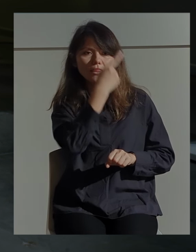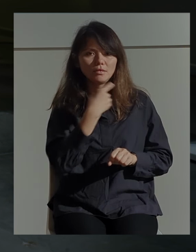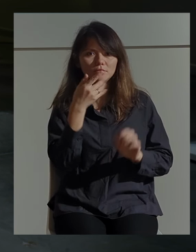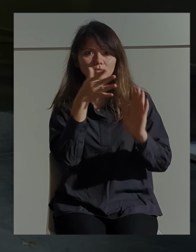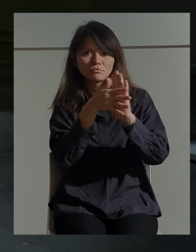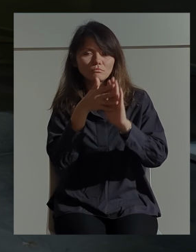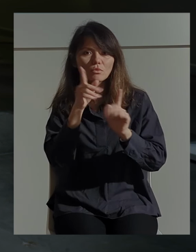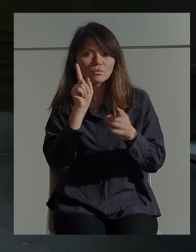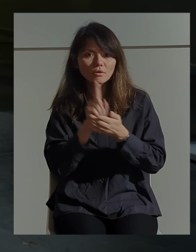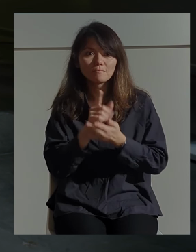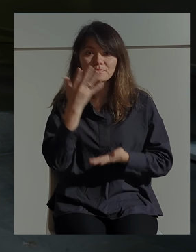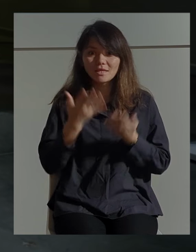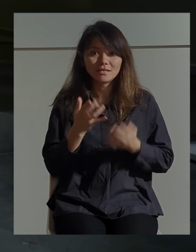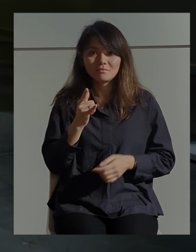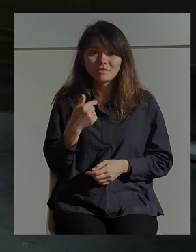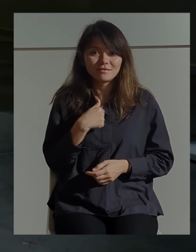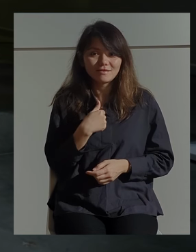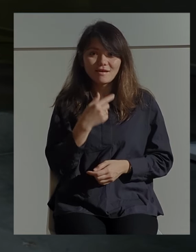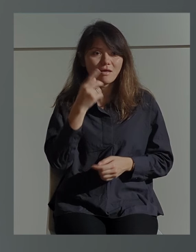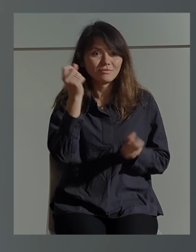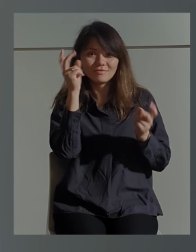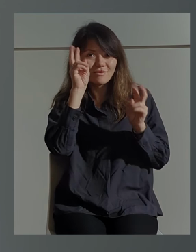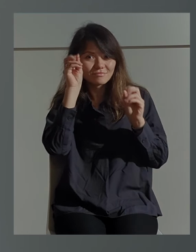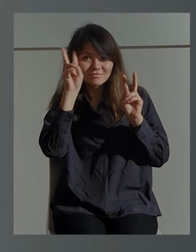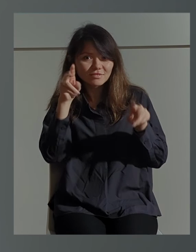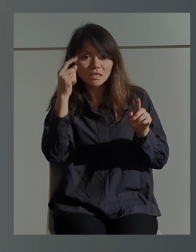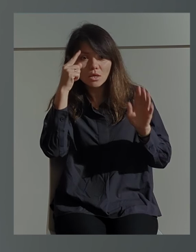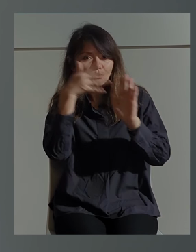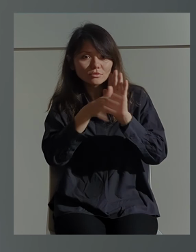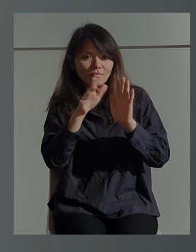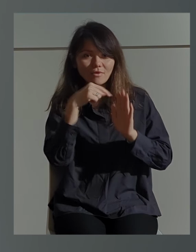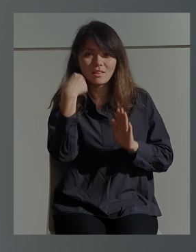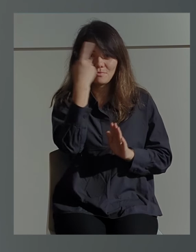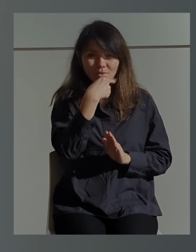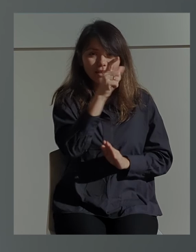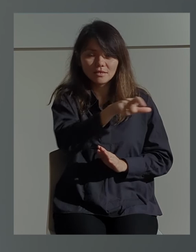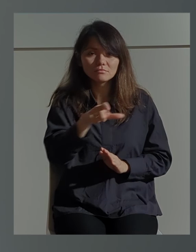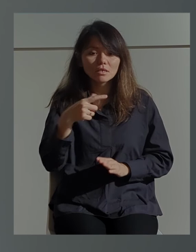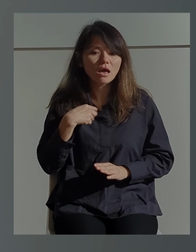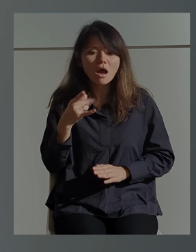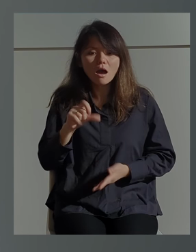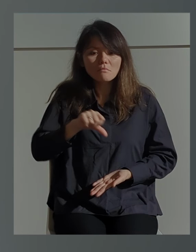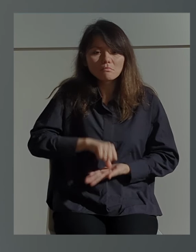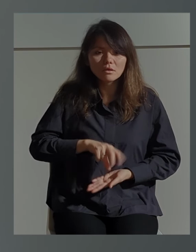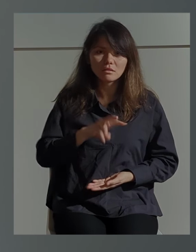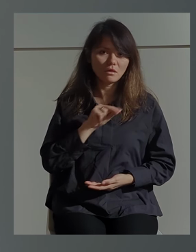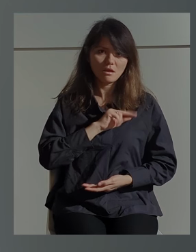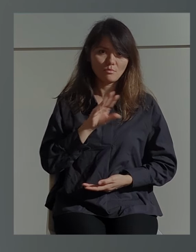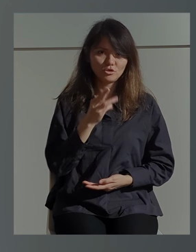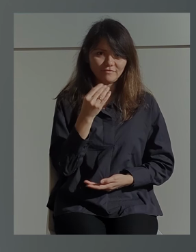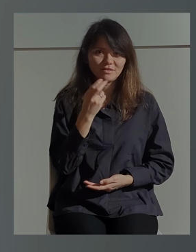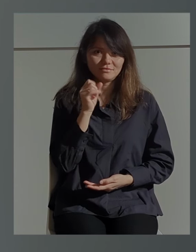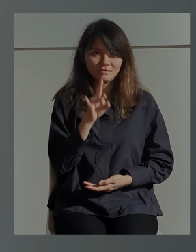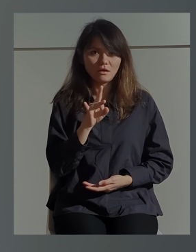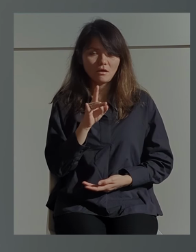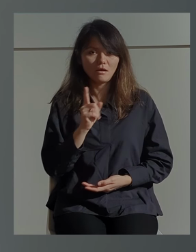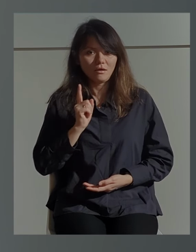людей по лицам я не был бы швейцара то есть логика странновато Но именно